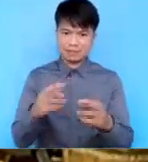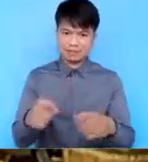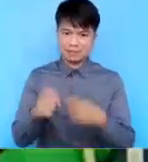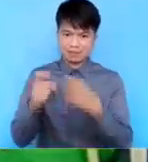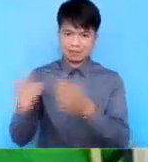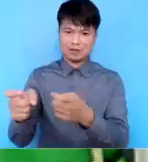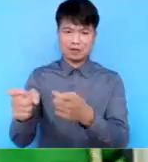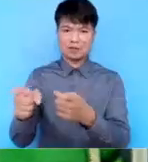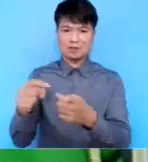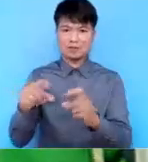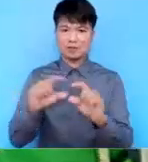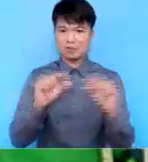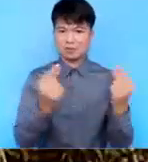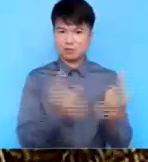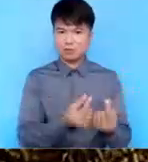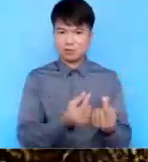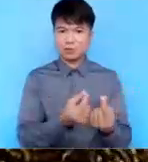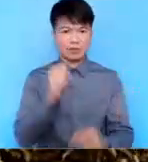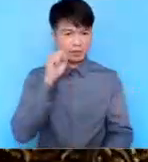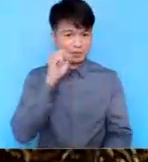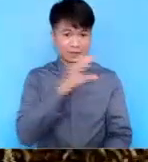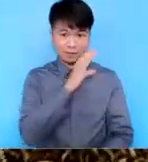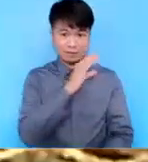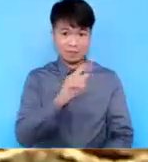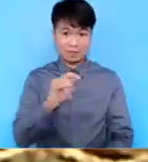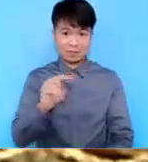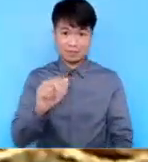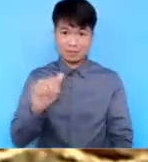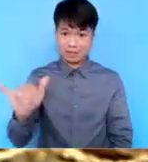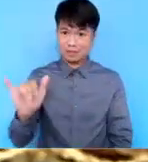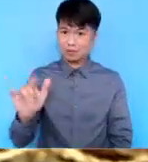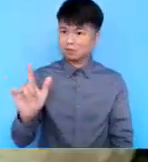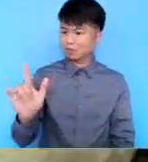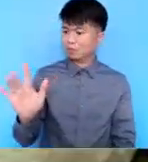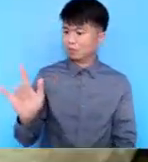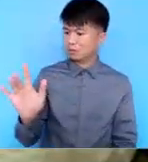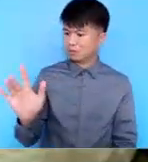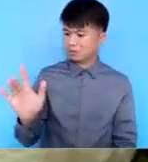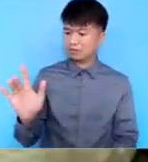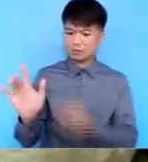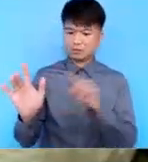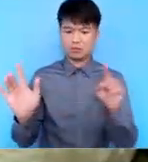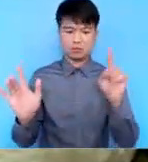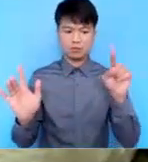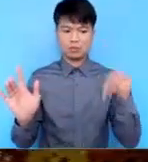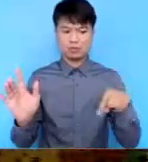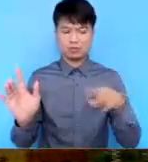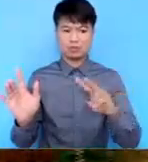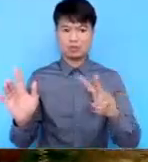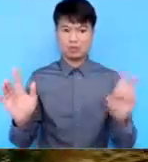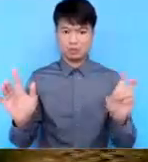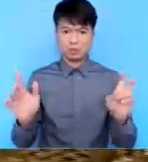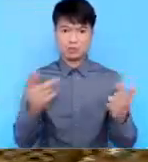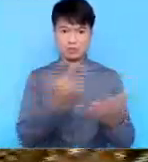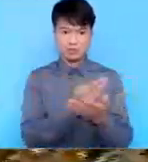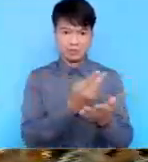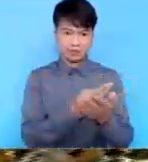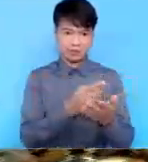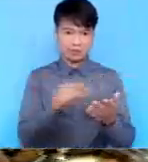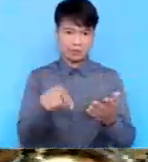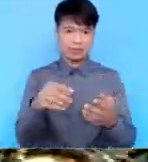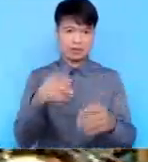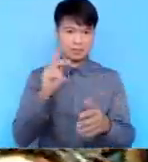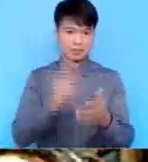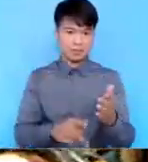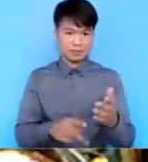grupo ng senior citizens sa Tanay. 25 pesos hanggang 1,200 pesos ang presyo ng produkto ni Natatay